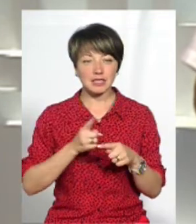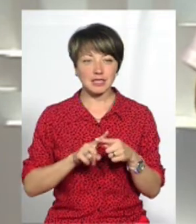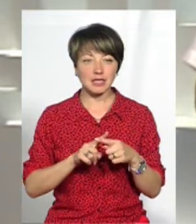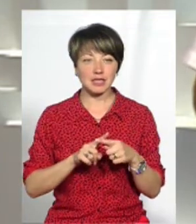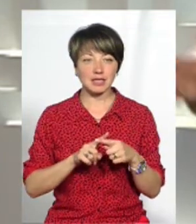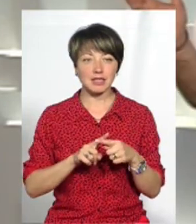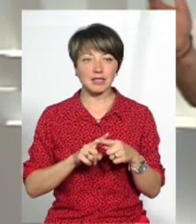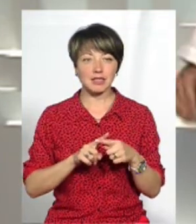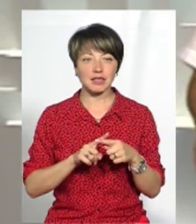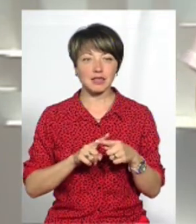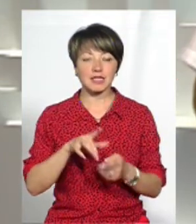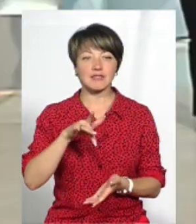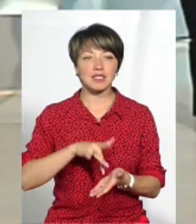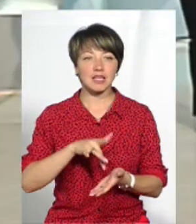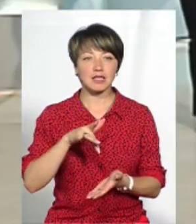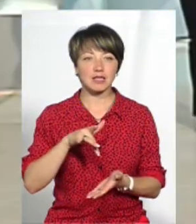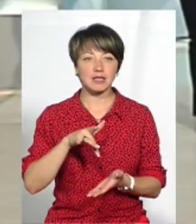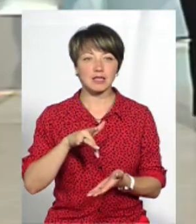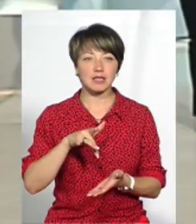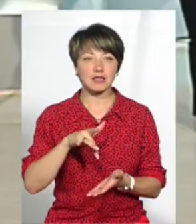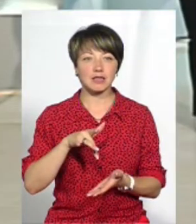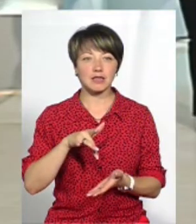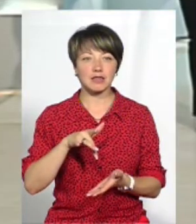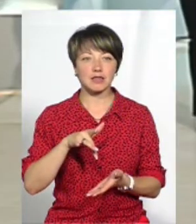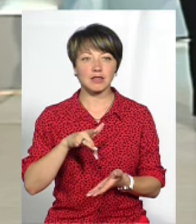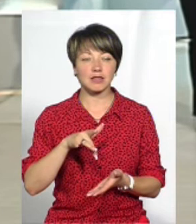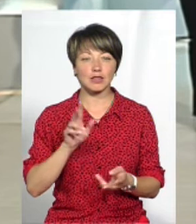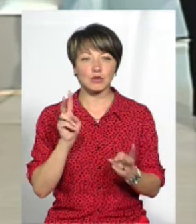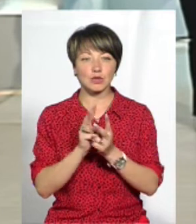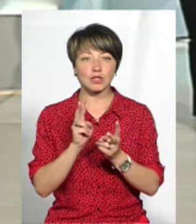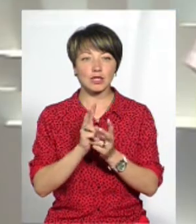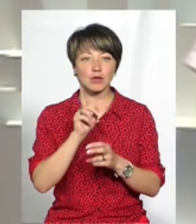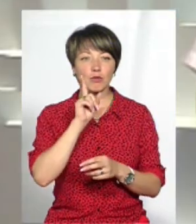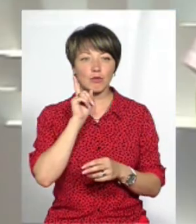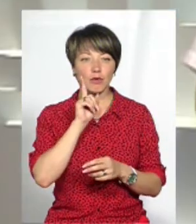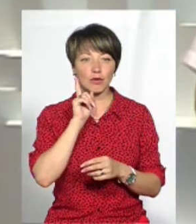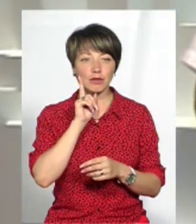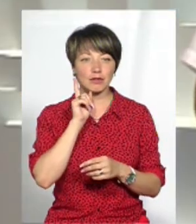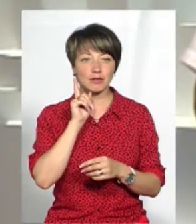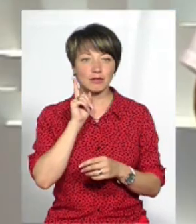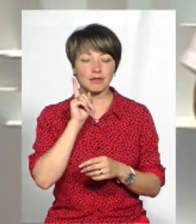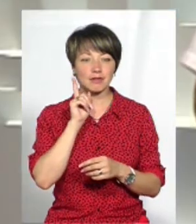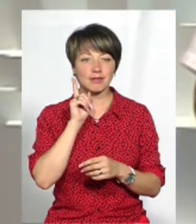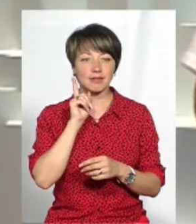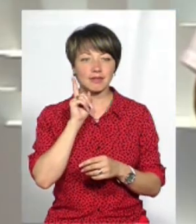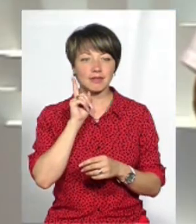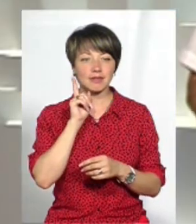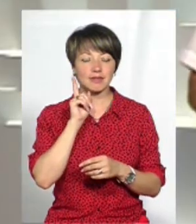я не помиляюсь, така локація в центрі, де дуже любить зустрічатися молодь. От, тому,